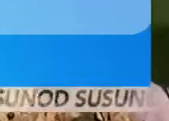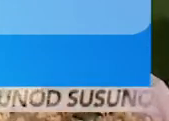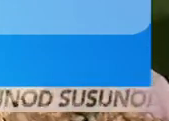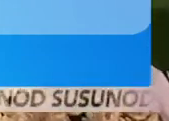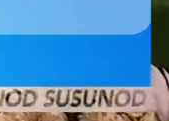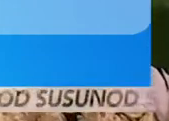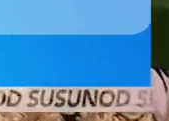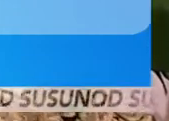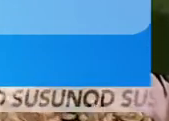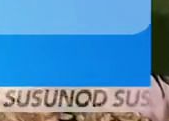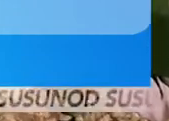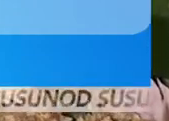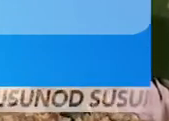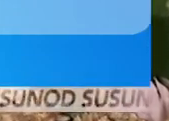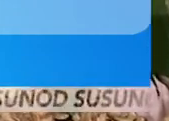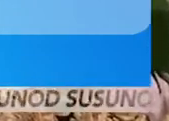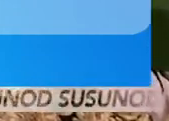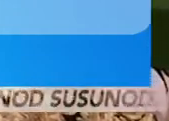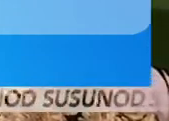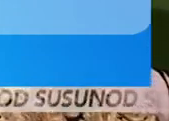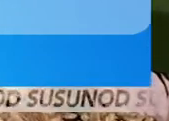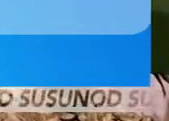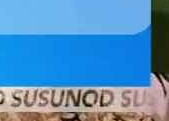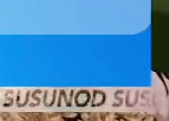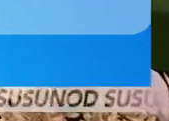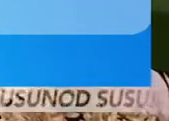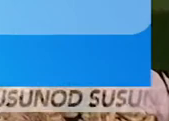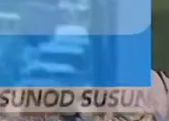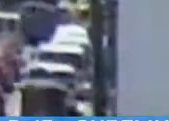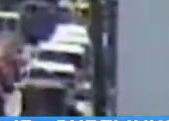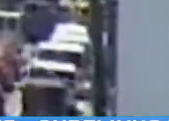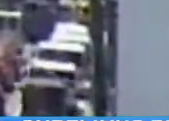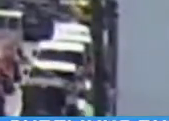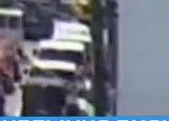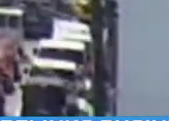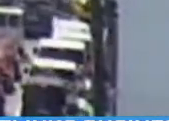Huwag pong bibitiw, magbabalik pa rin ang Balitanghali.